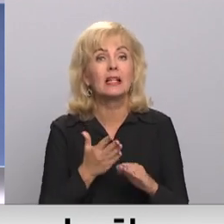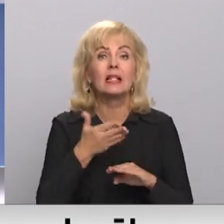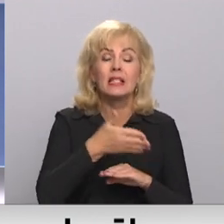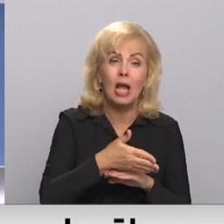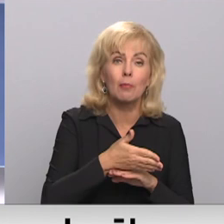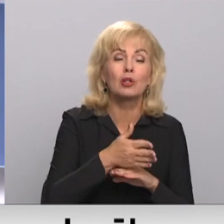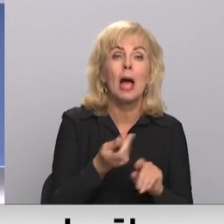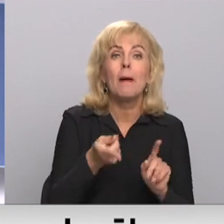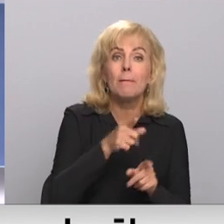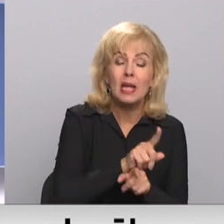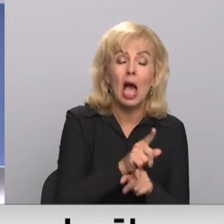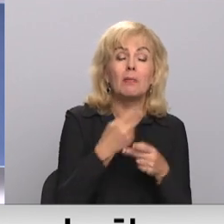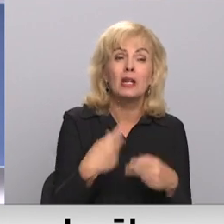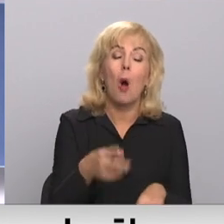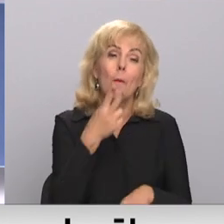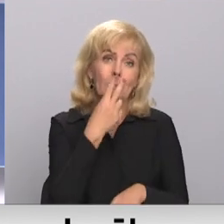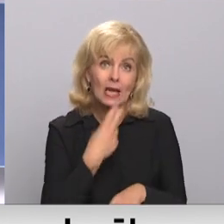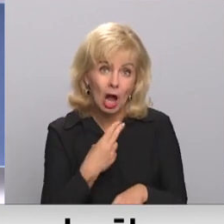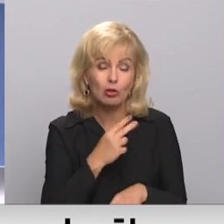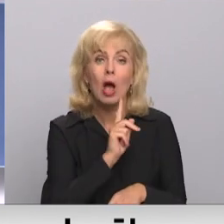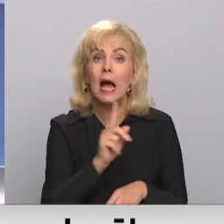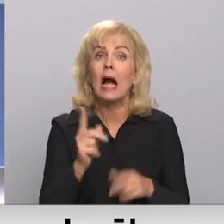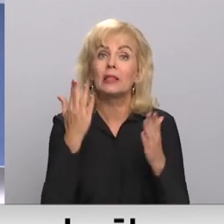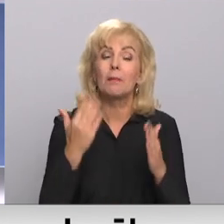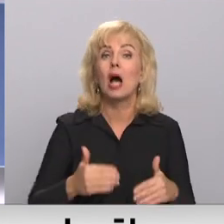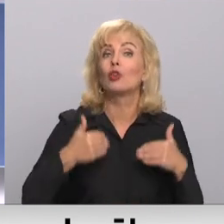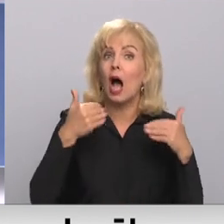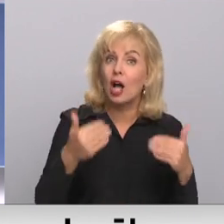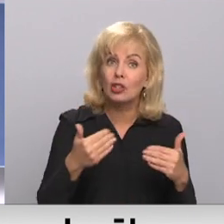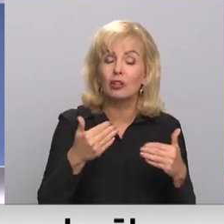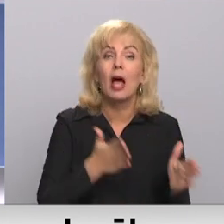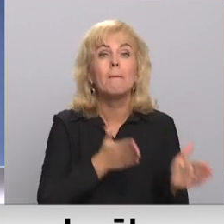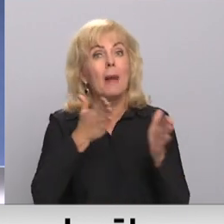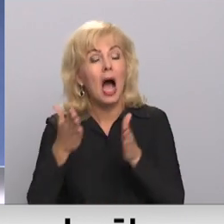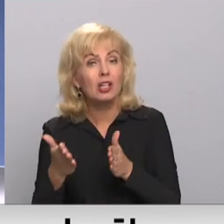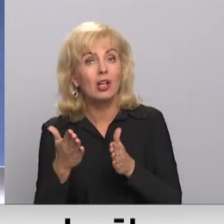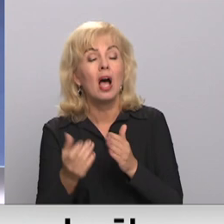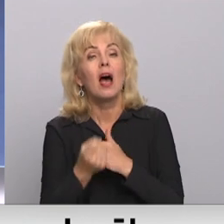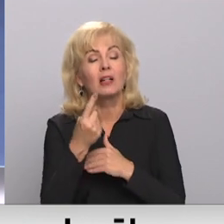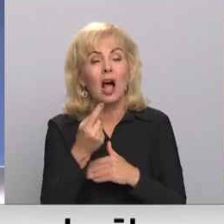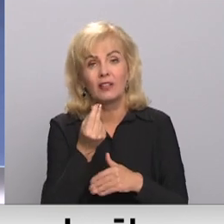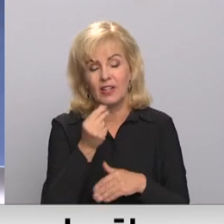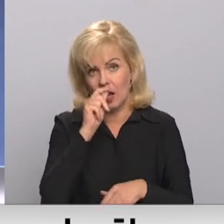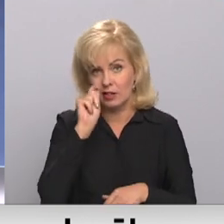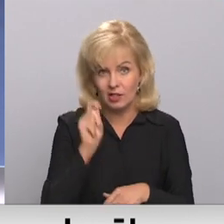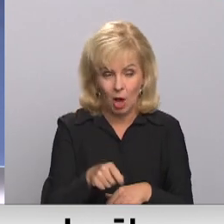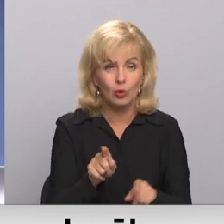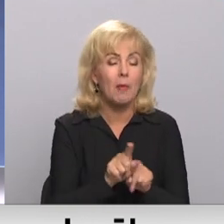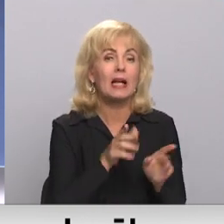pie pārmaiņām jau ir pieraduši. Tomēr katra pasākuma atcelšana vai pārcelšana rada finansiālus zaudējumus un arī